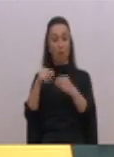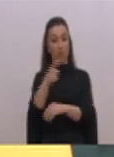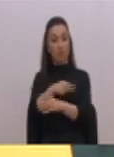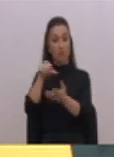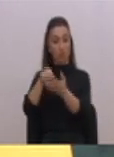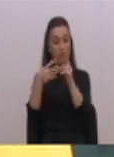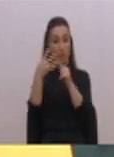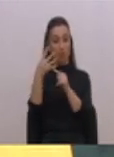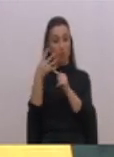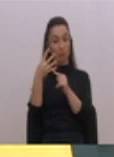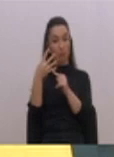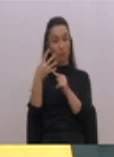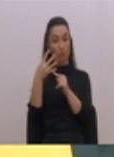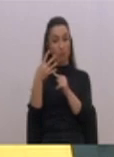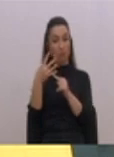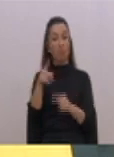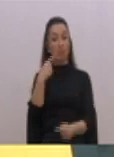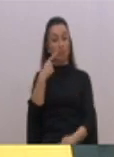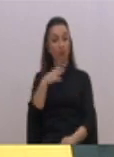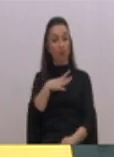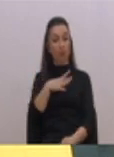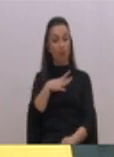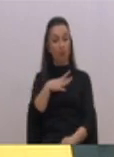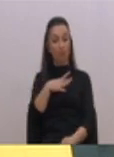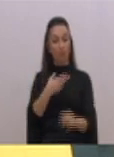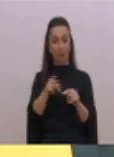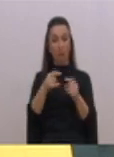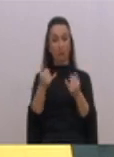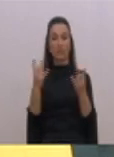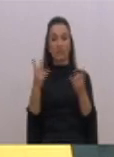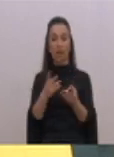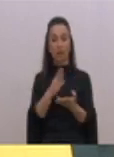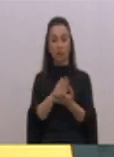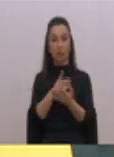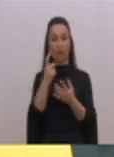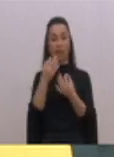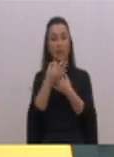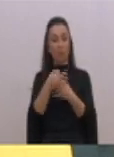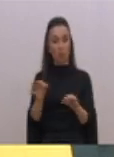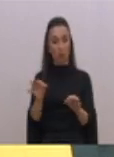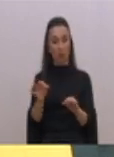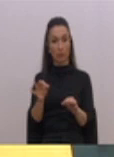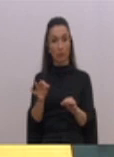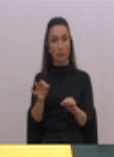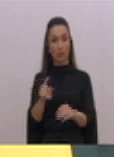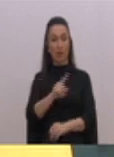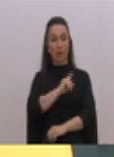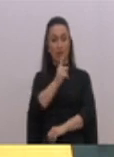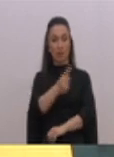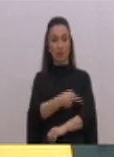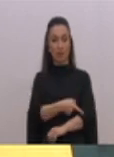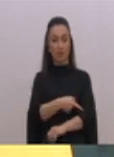წევრი. მან თქვა, რომ ამისათვის საჭიროა დემოკრატია, ძლიერი